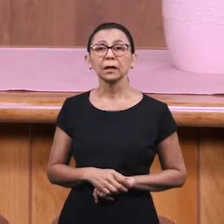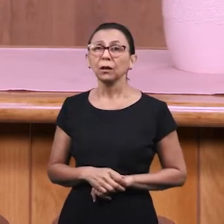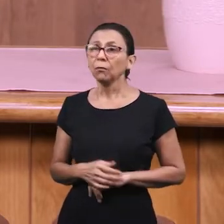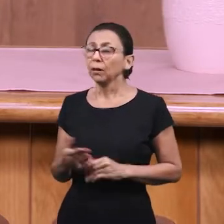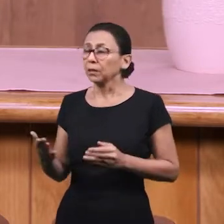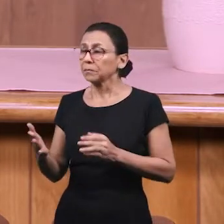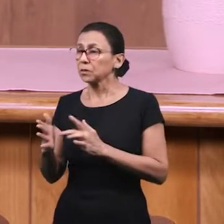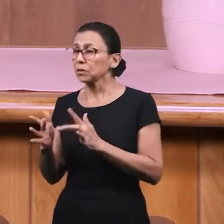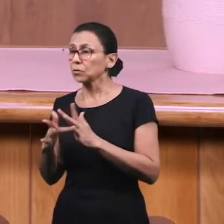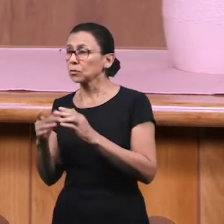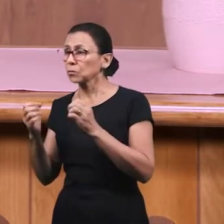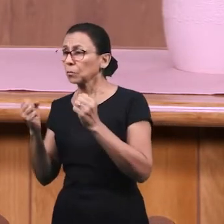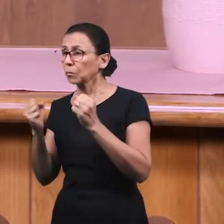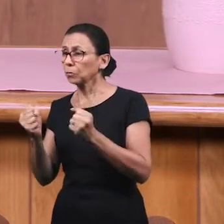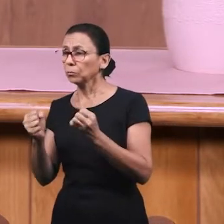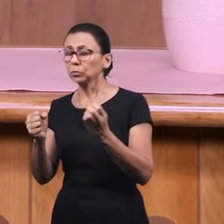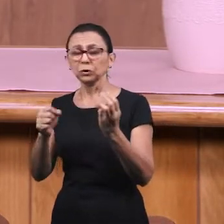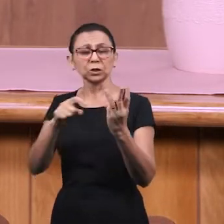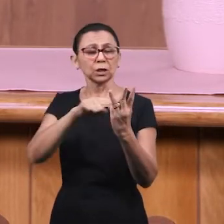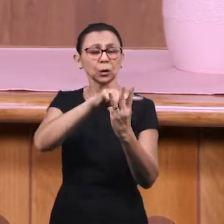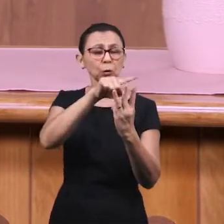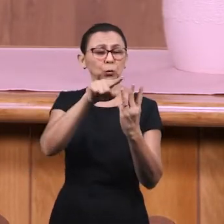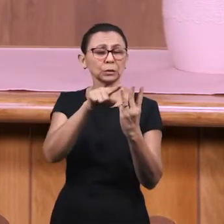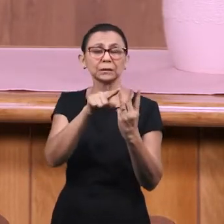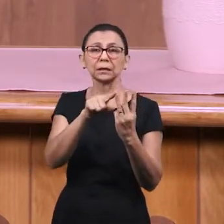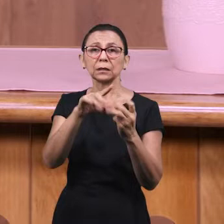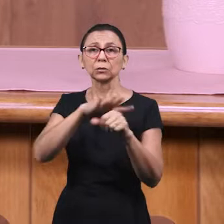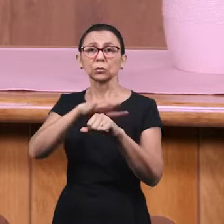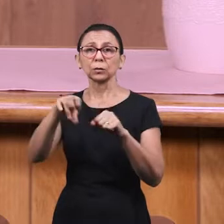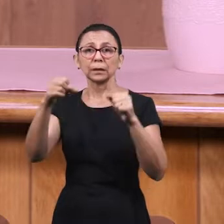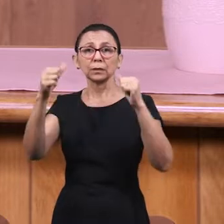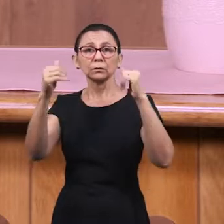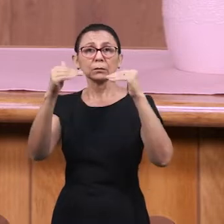Иисус мог исцелить всех троих одинаково.